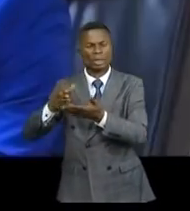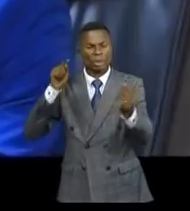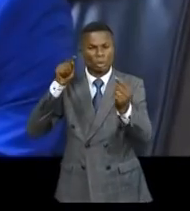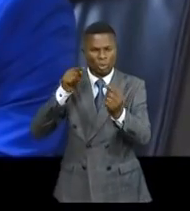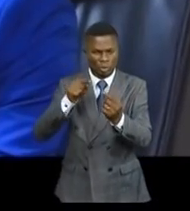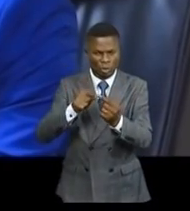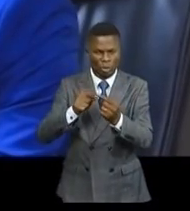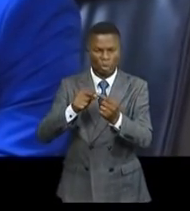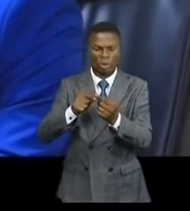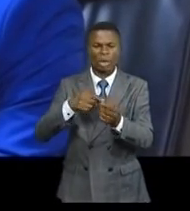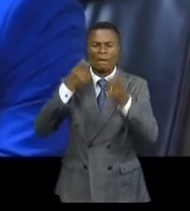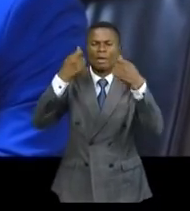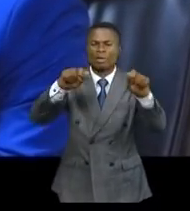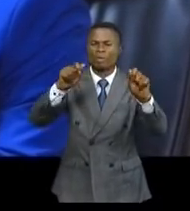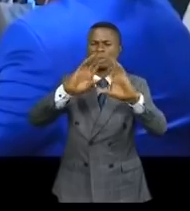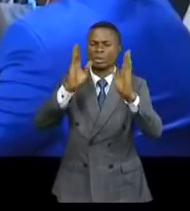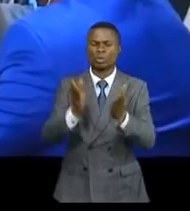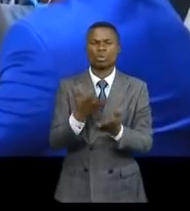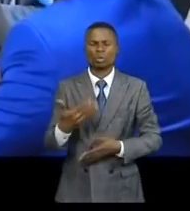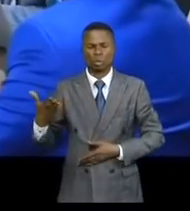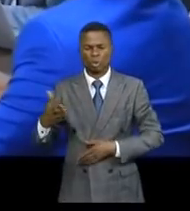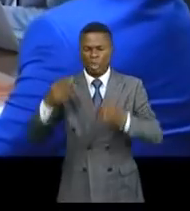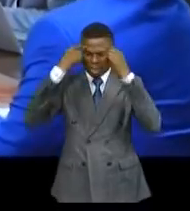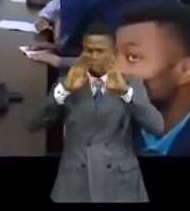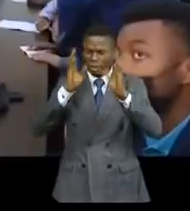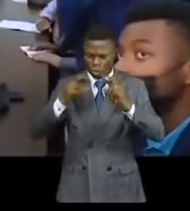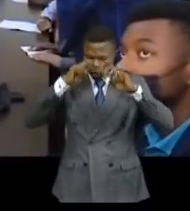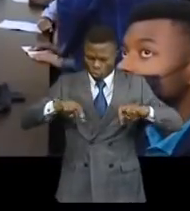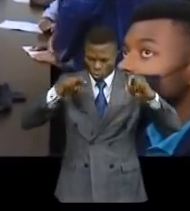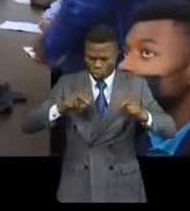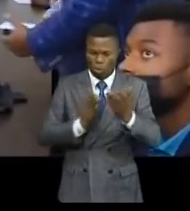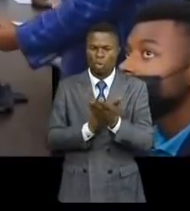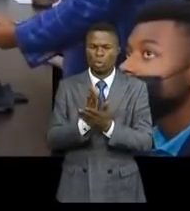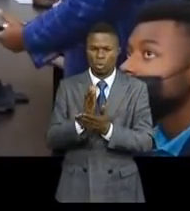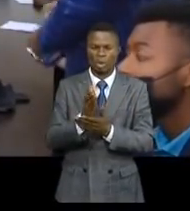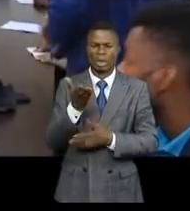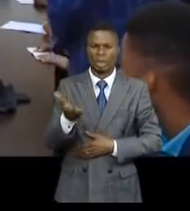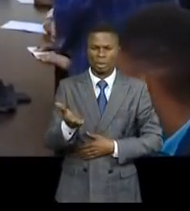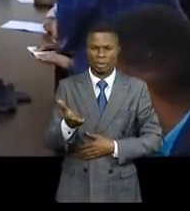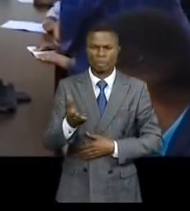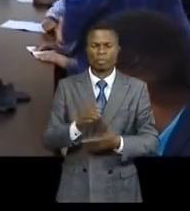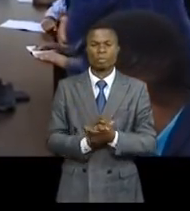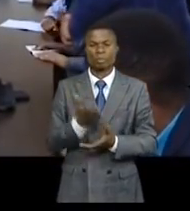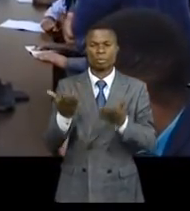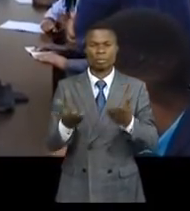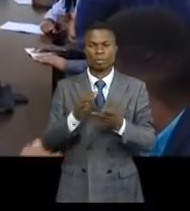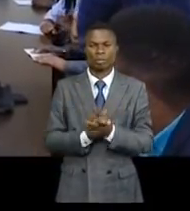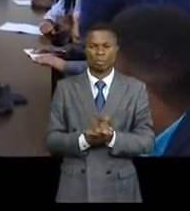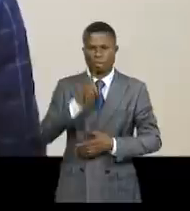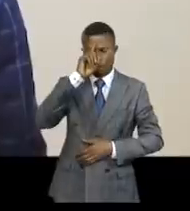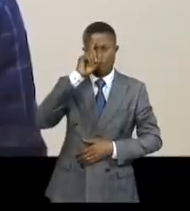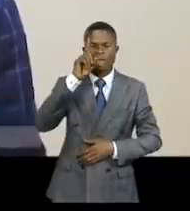la commercialisation, tous les paramètres ont été pris en compte et minutieusement explicités. Je pense que